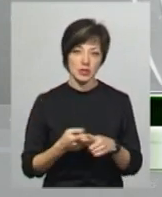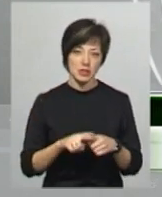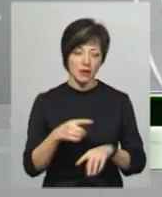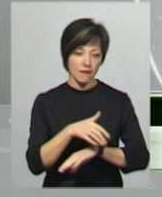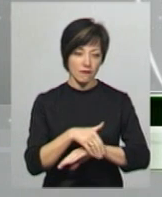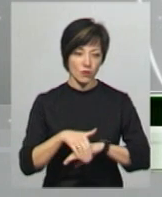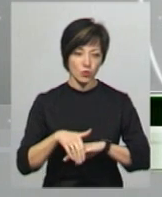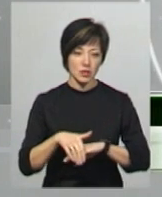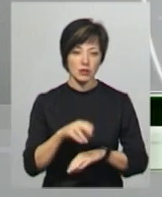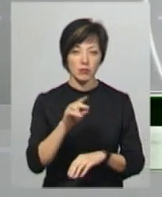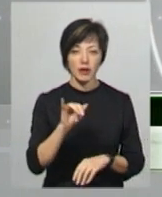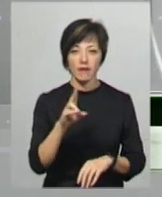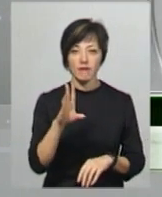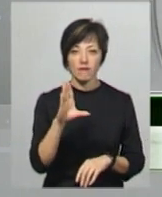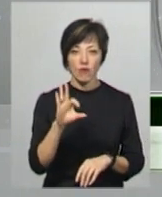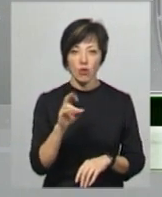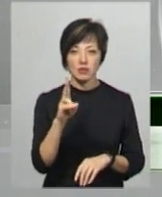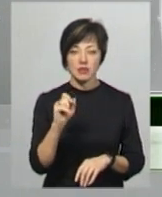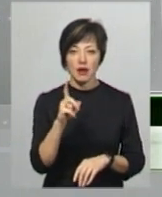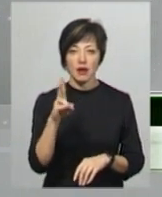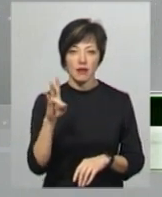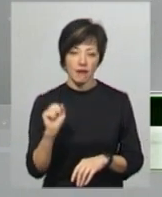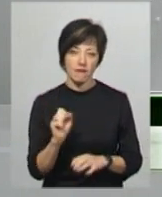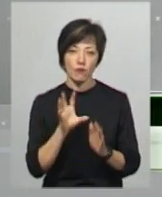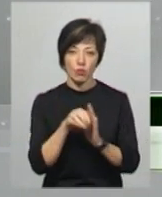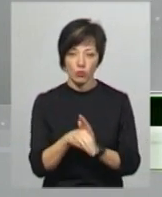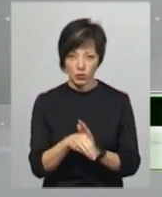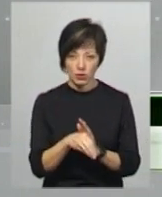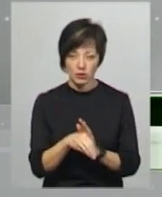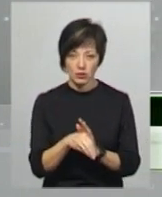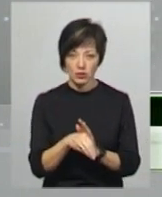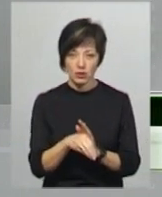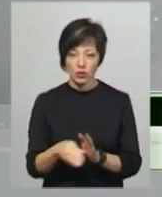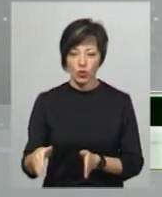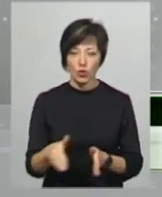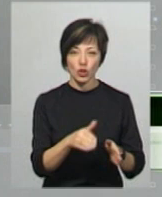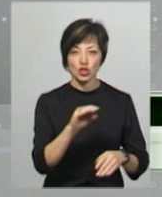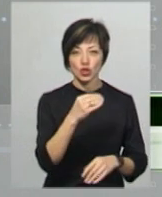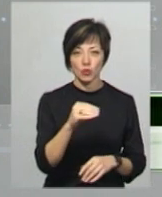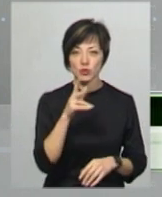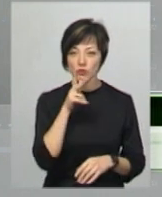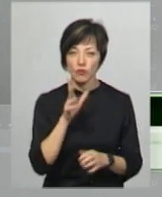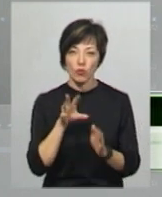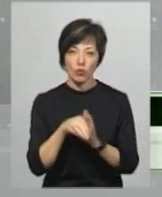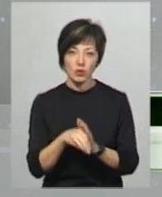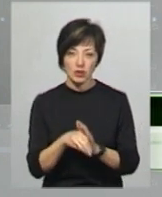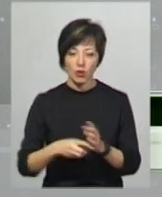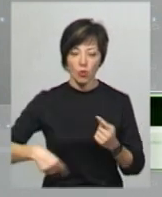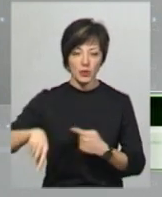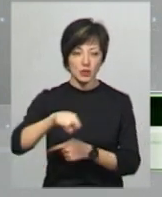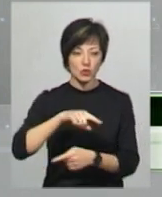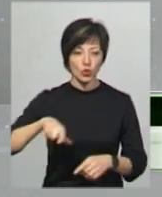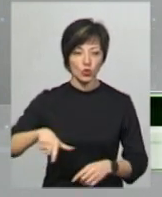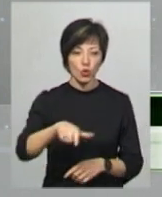вулиця Привокзальна, яка входить в склад автомобільної дороги Житомир-Чернівці і входить в склад об'їзної дороги